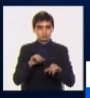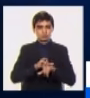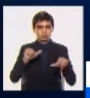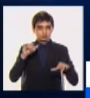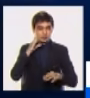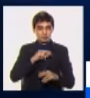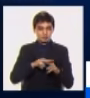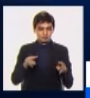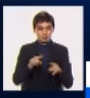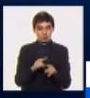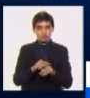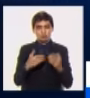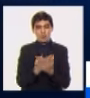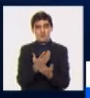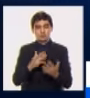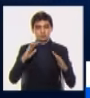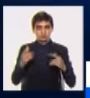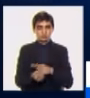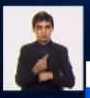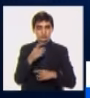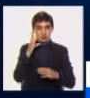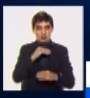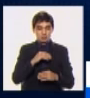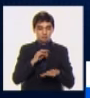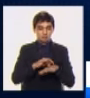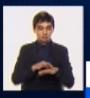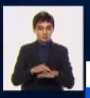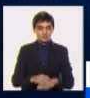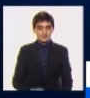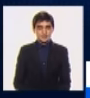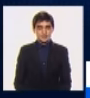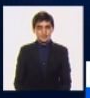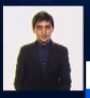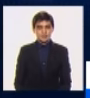обернуться фичах новыми случаями или даже вспышкой заболеваемости